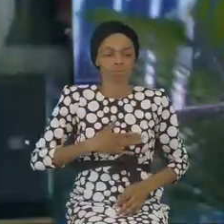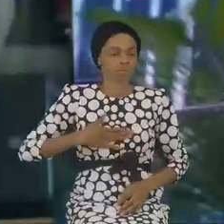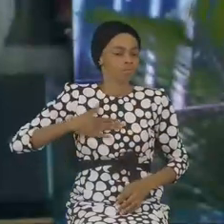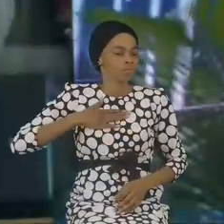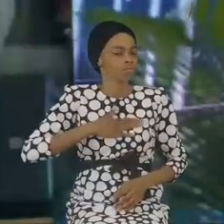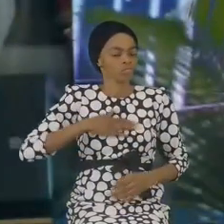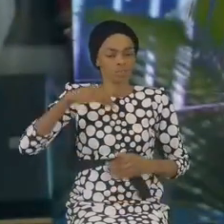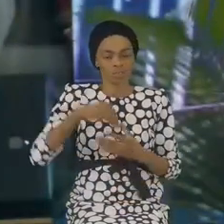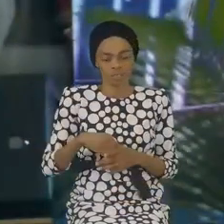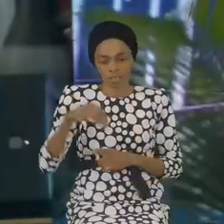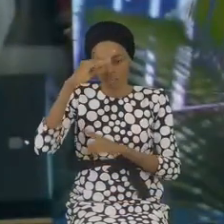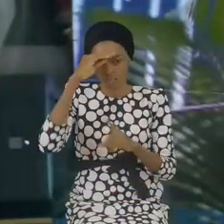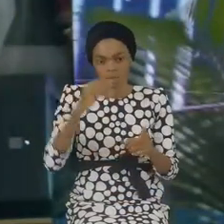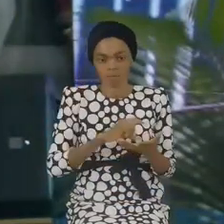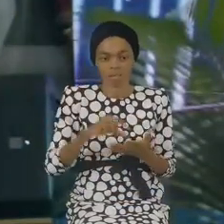Verset 39.